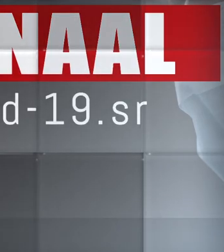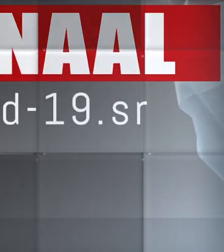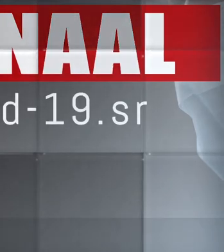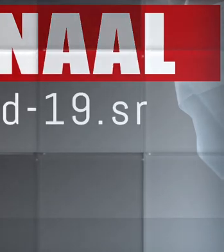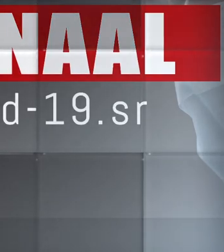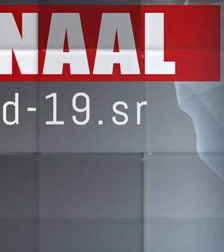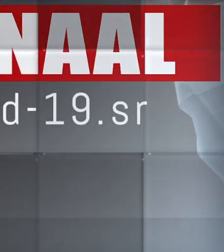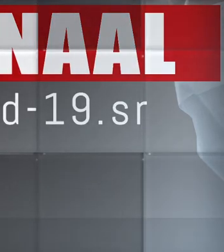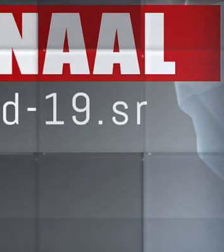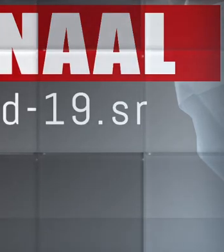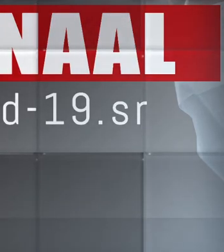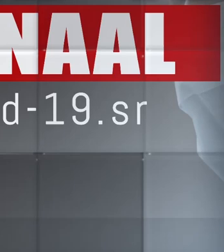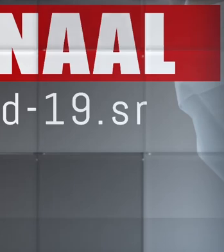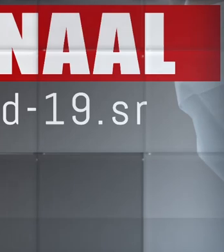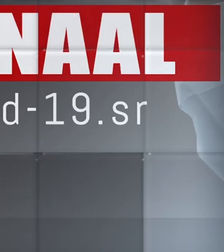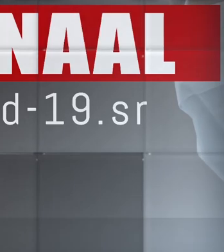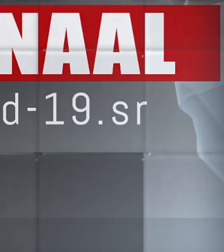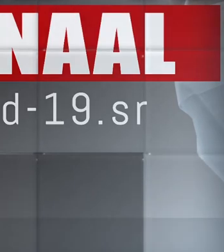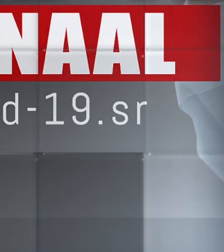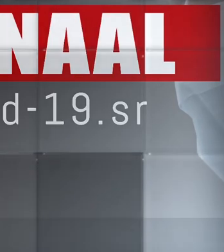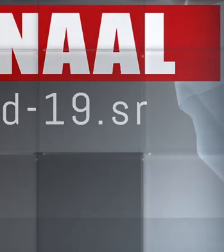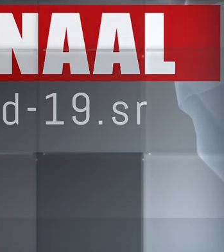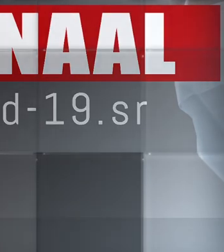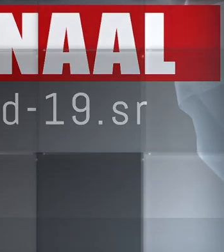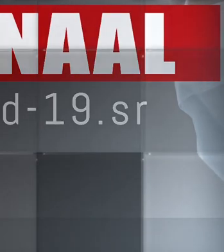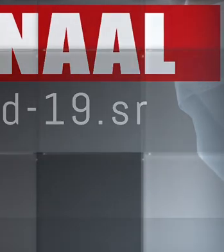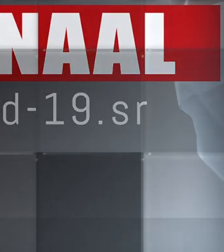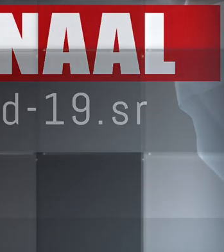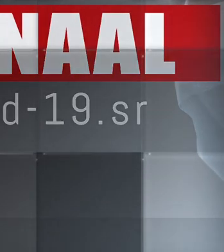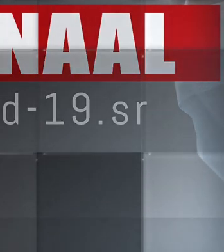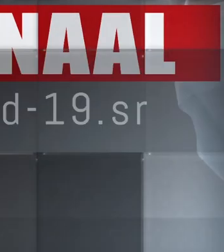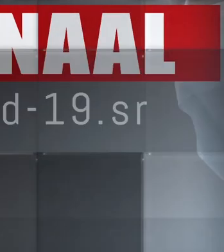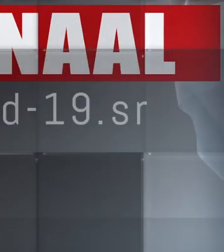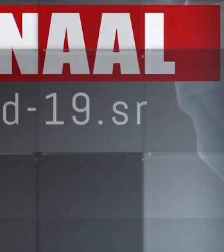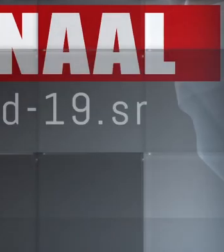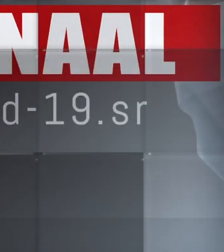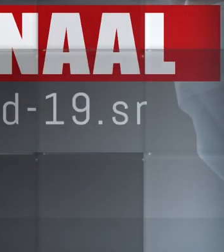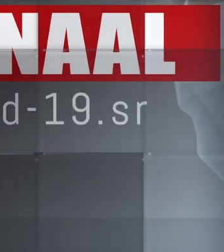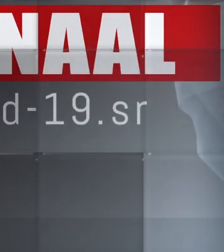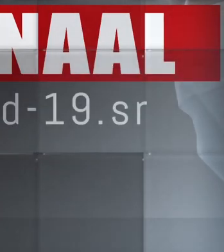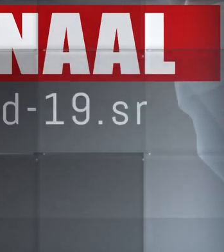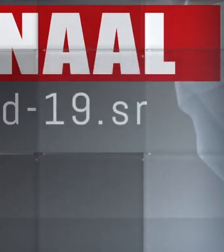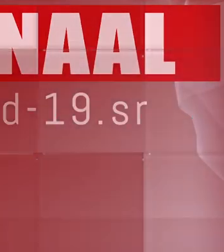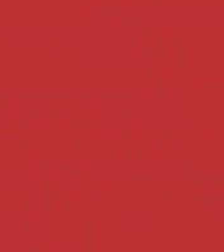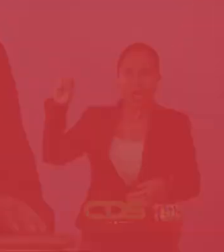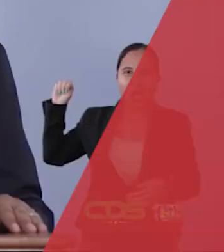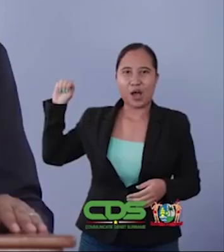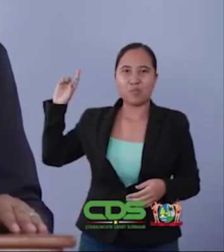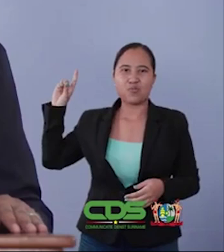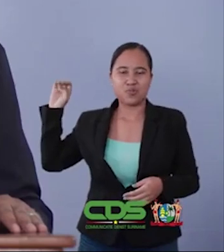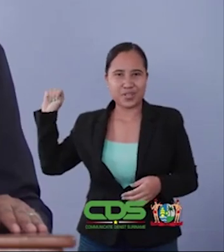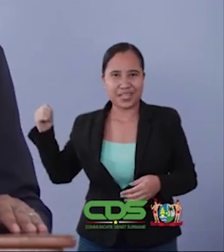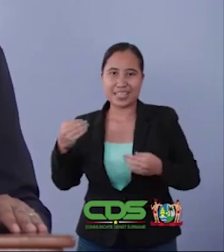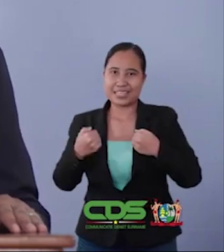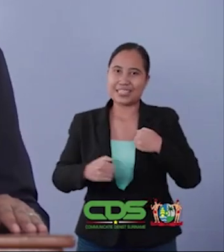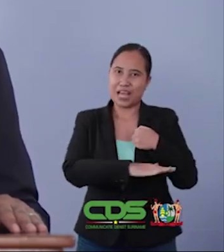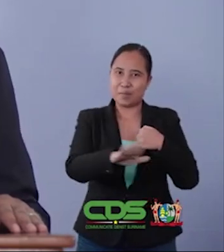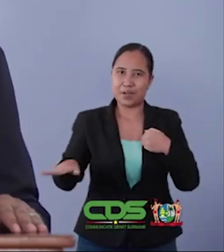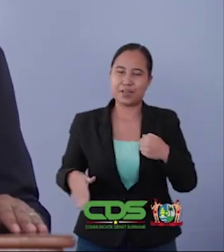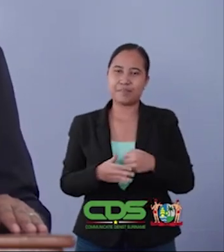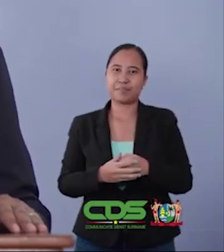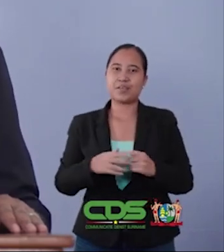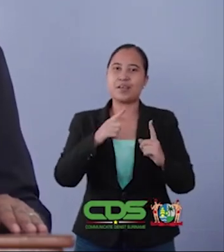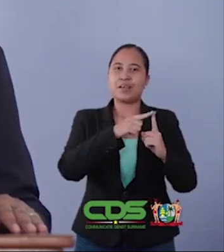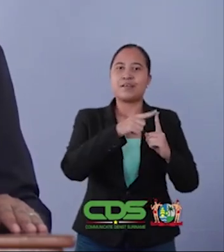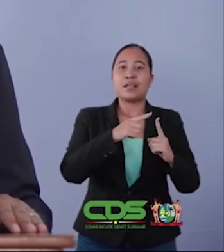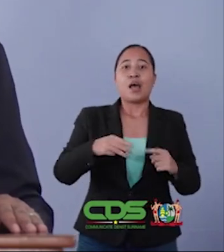zondagavond in een nationale toespraak gepresenteerd door president Santokki met u door te nemen. Landgenoten, vanaf